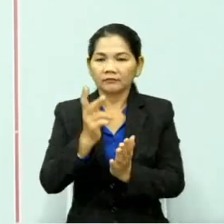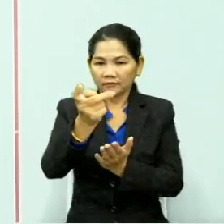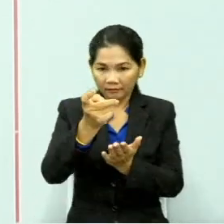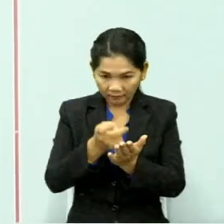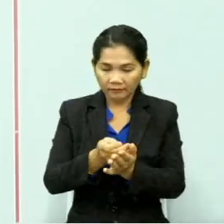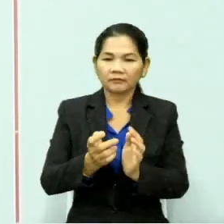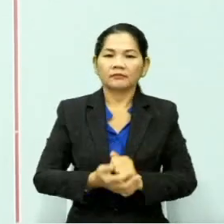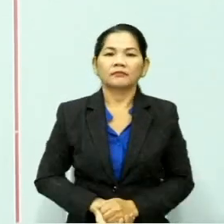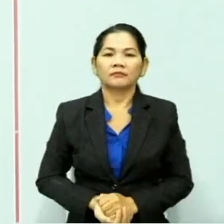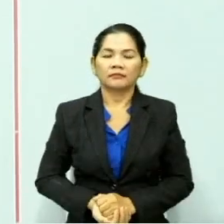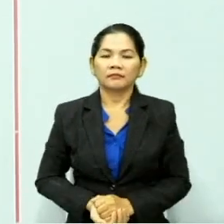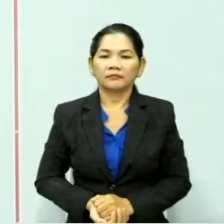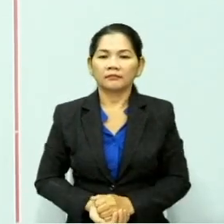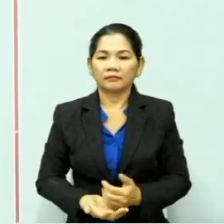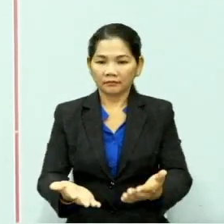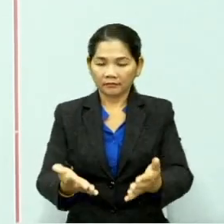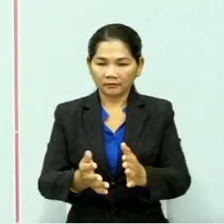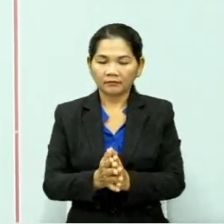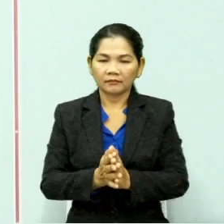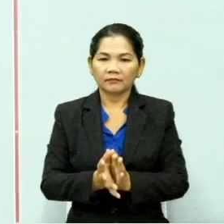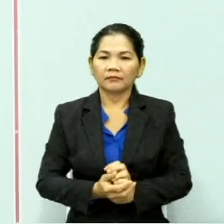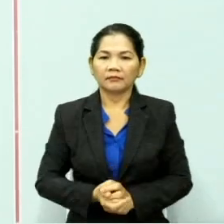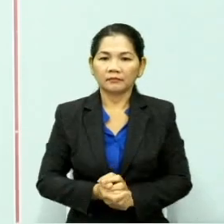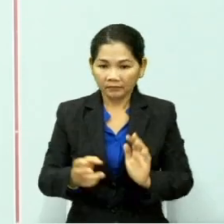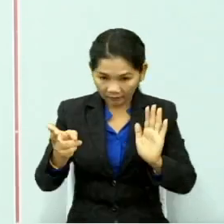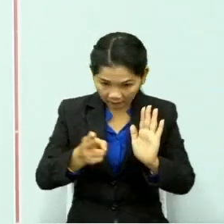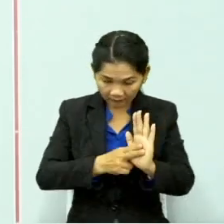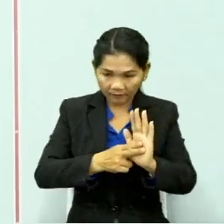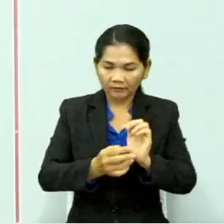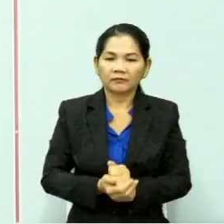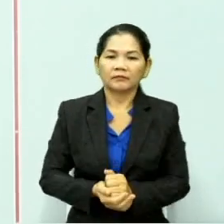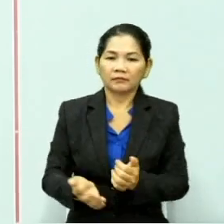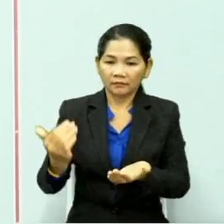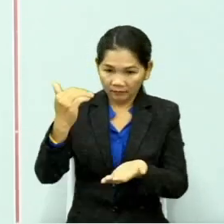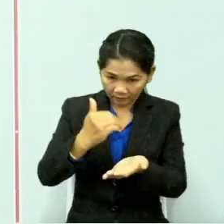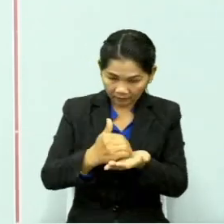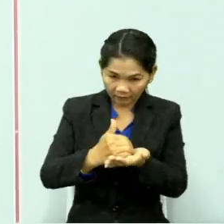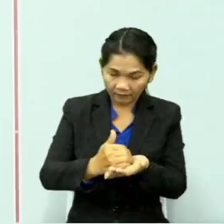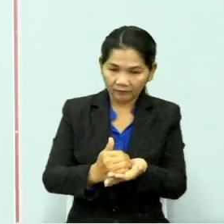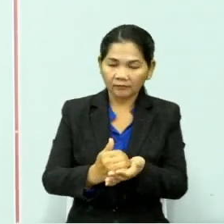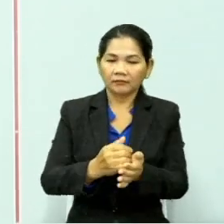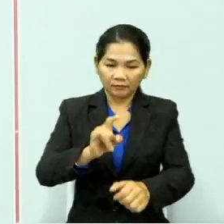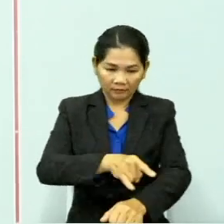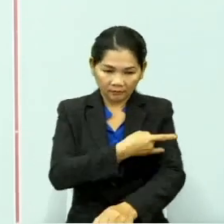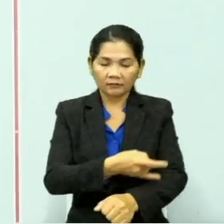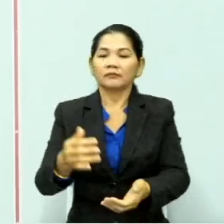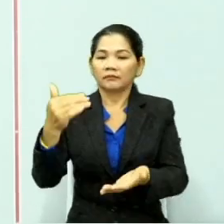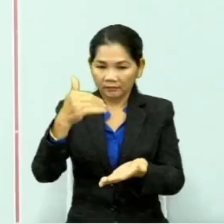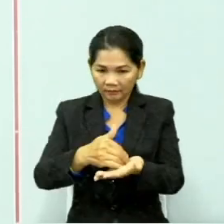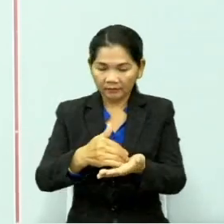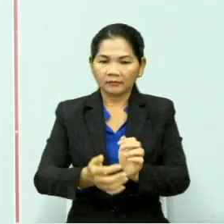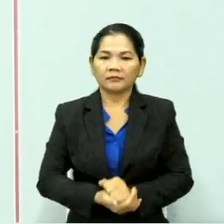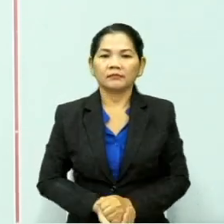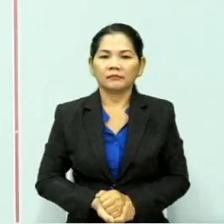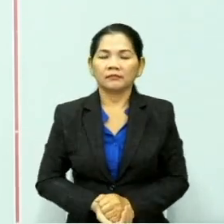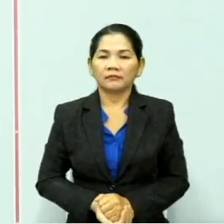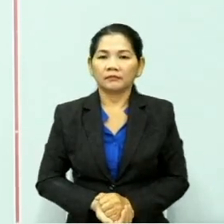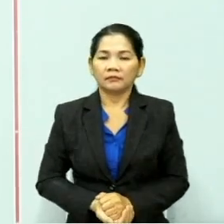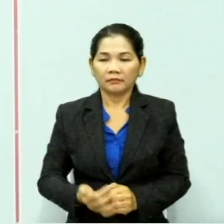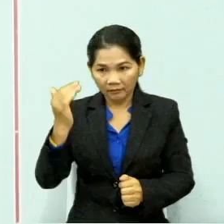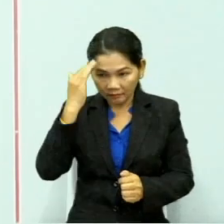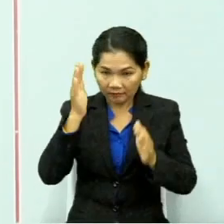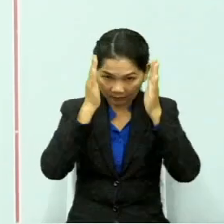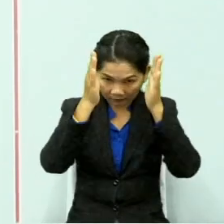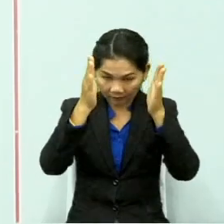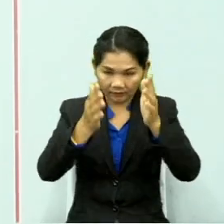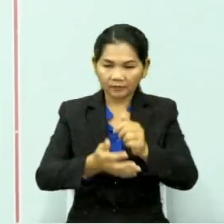rồi hai nà con nát chà chẳng đâm bay ở con chà can tại chữ bà chà nè cừu nâng sâu đạp tập bát ní mà đòn tiền nà con chà chẳng con đạp đào cho